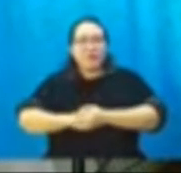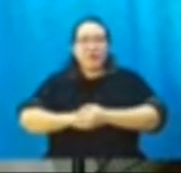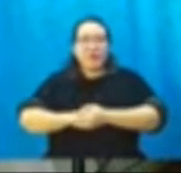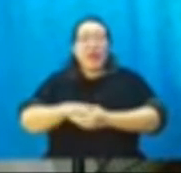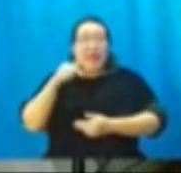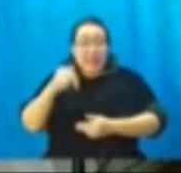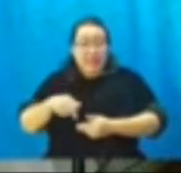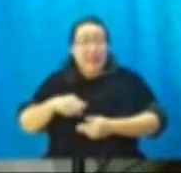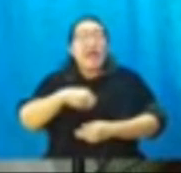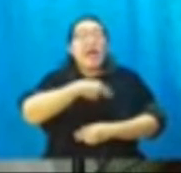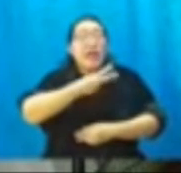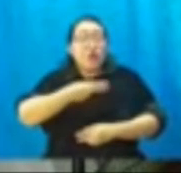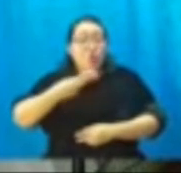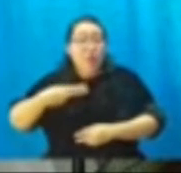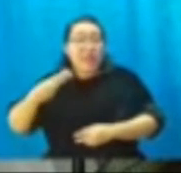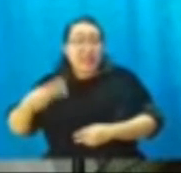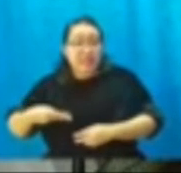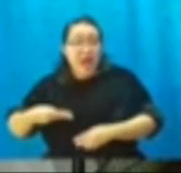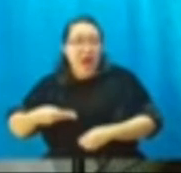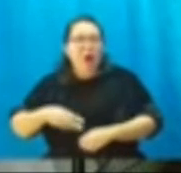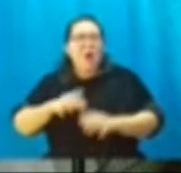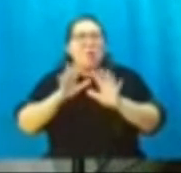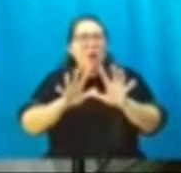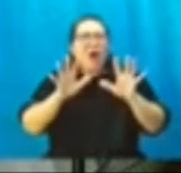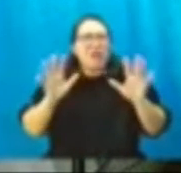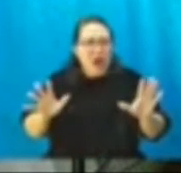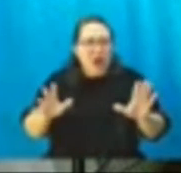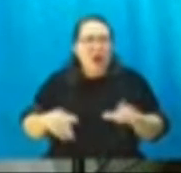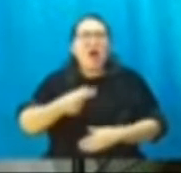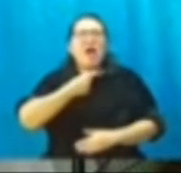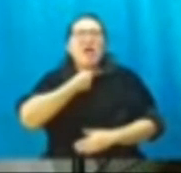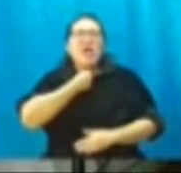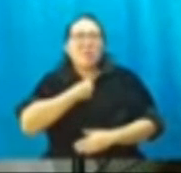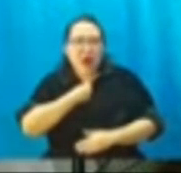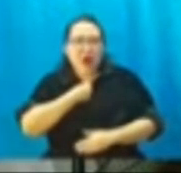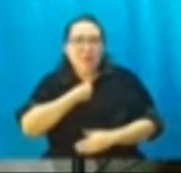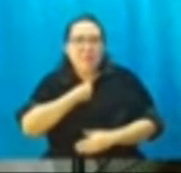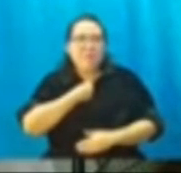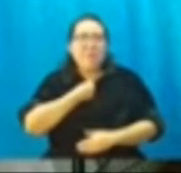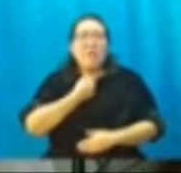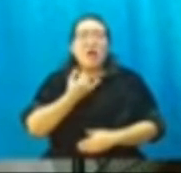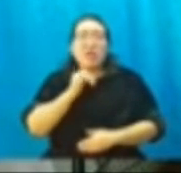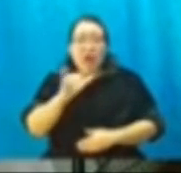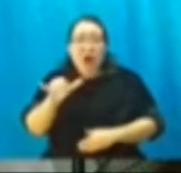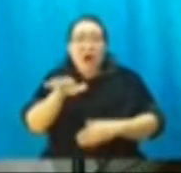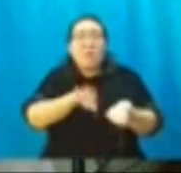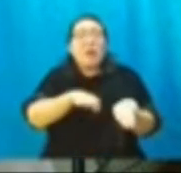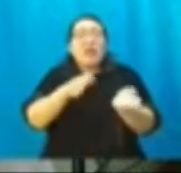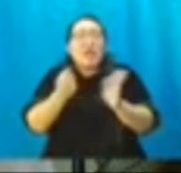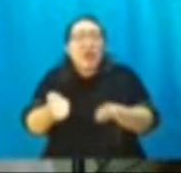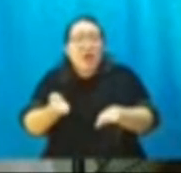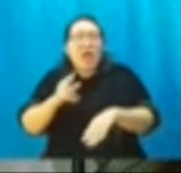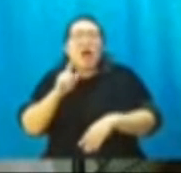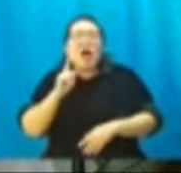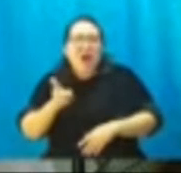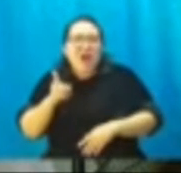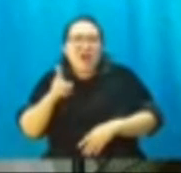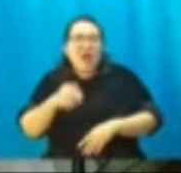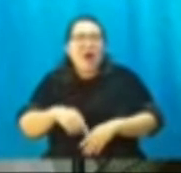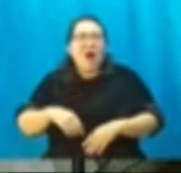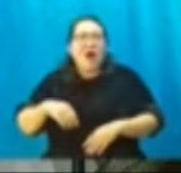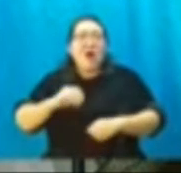ini jumlah imam yang mengalami maut sudah begitu banyak sehingga orang bilang untuk